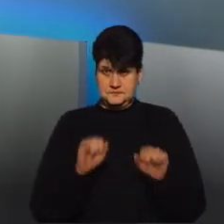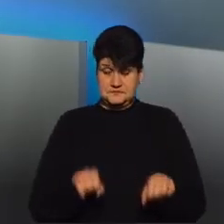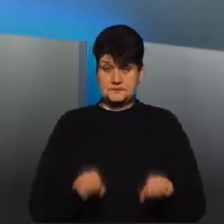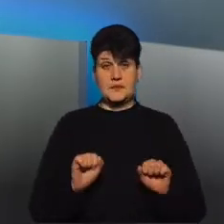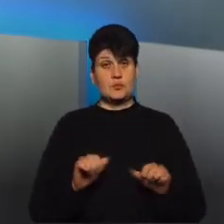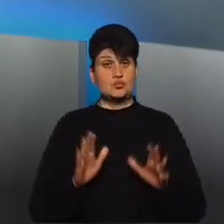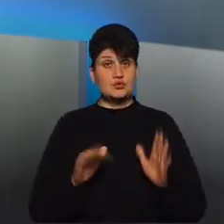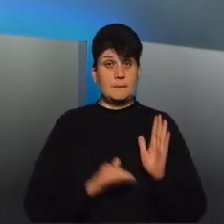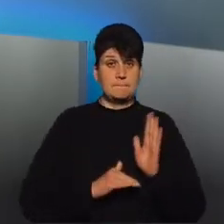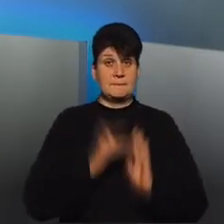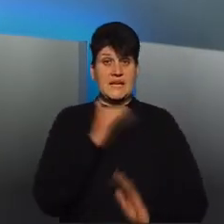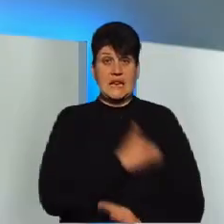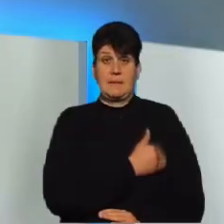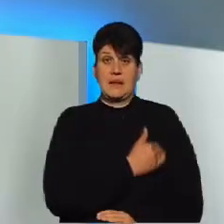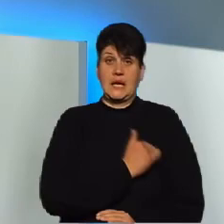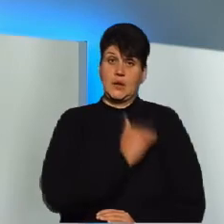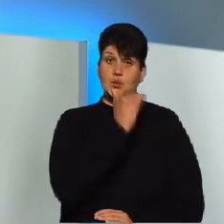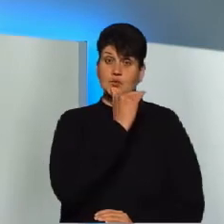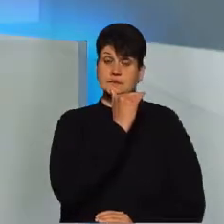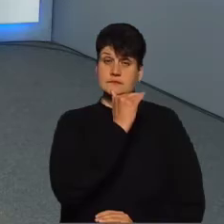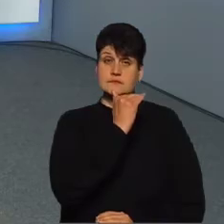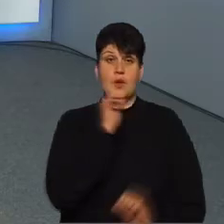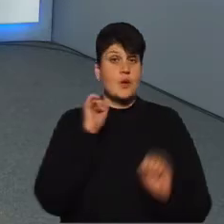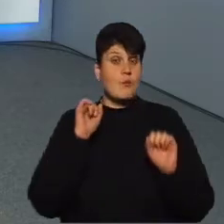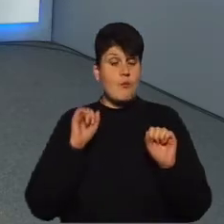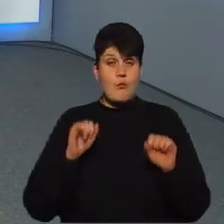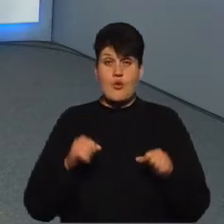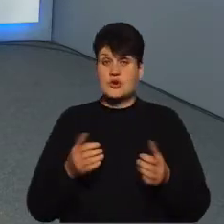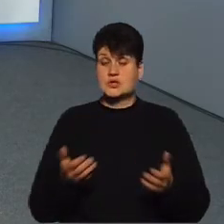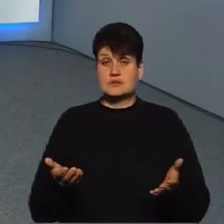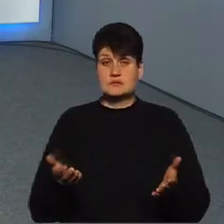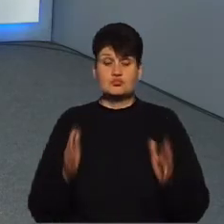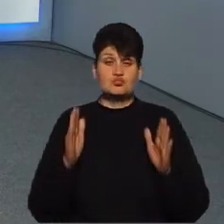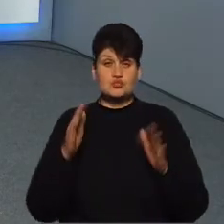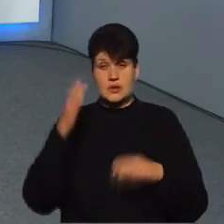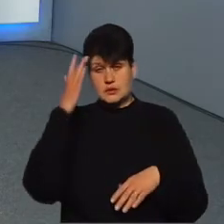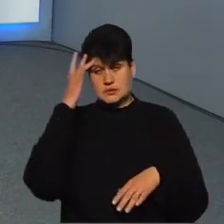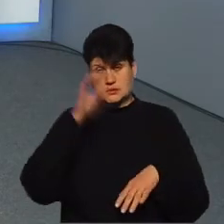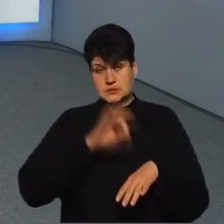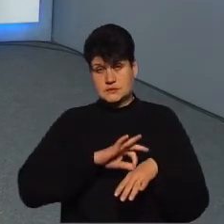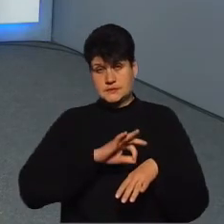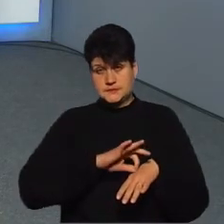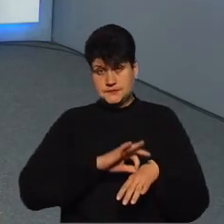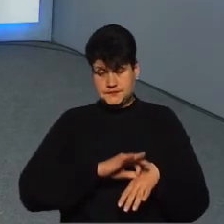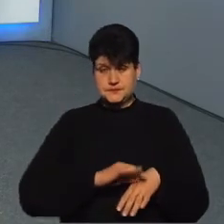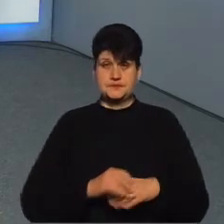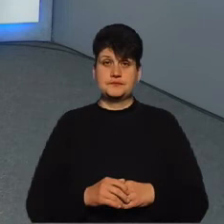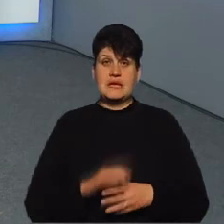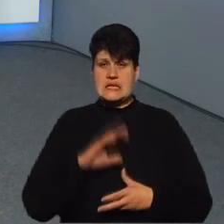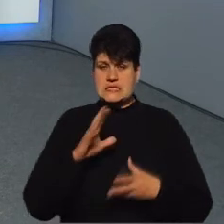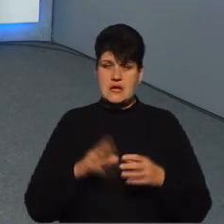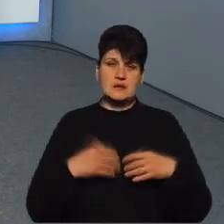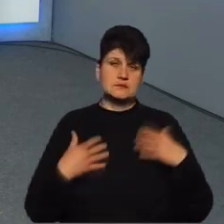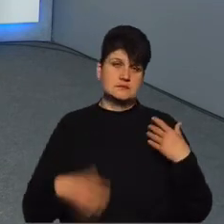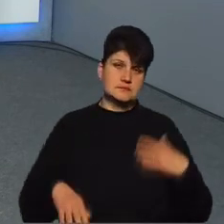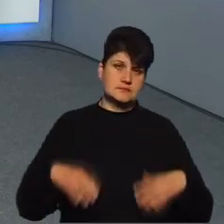підвищення температури, може бути головний біль, загальна